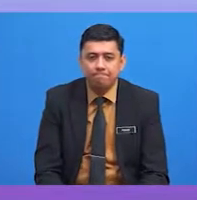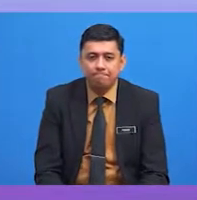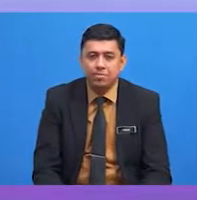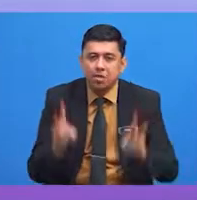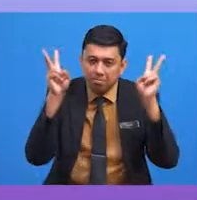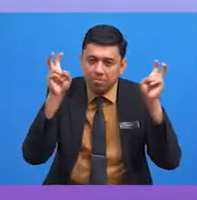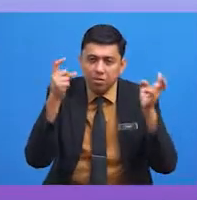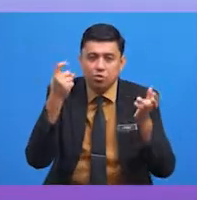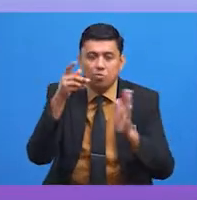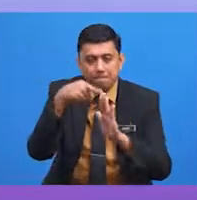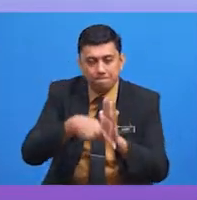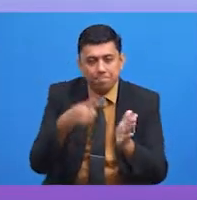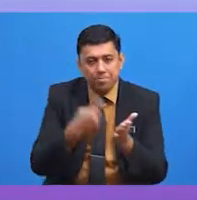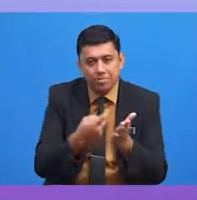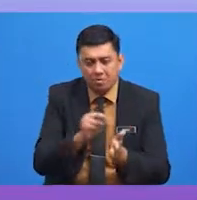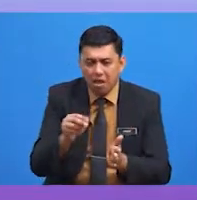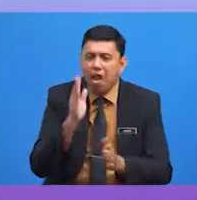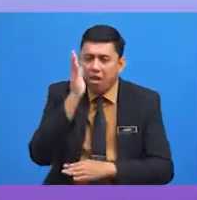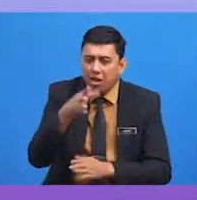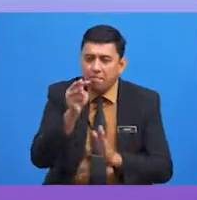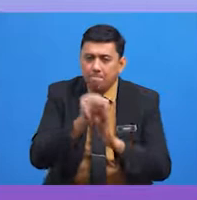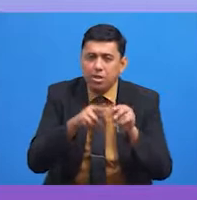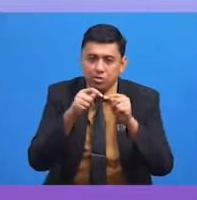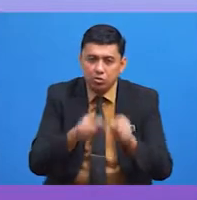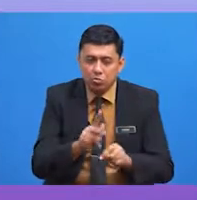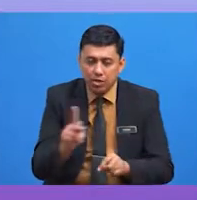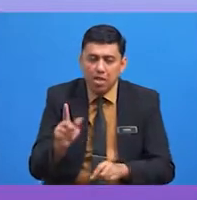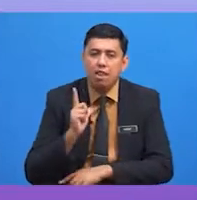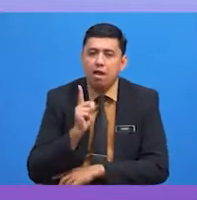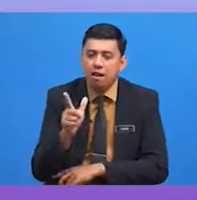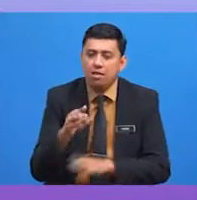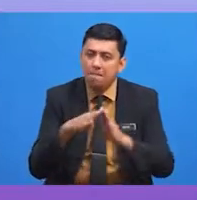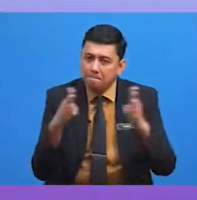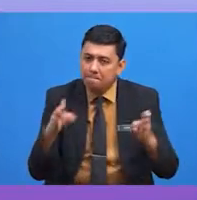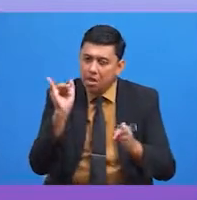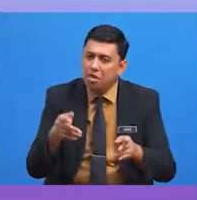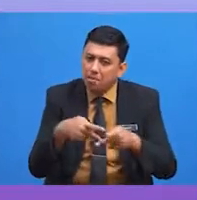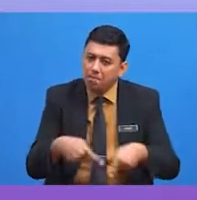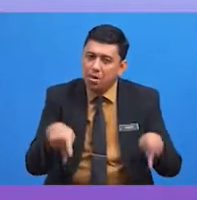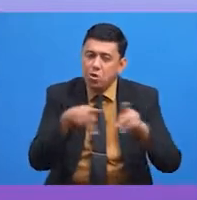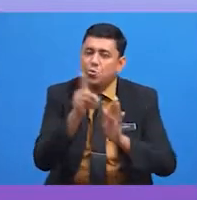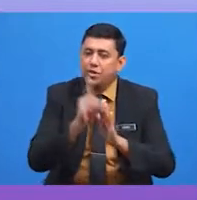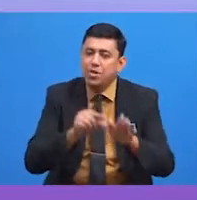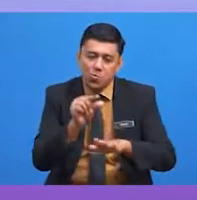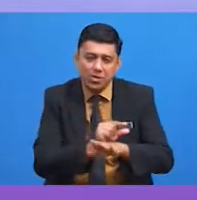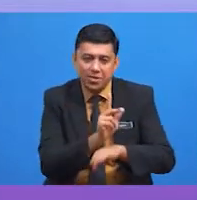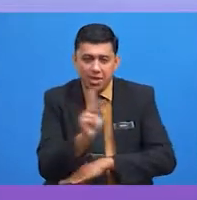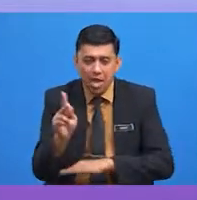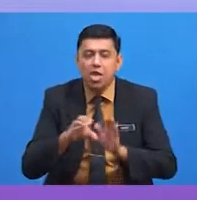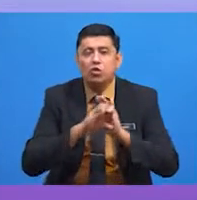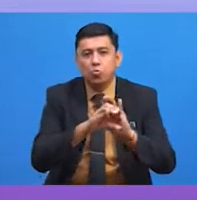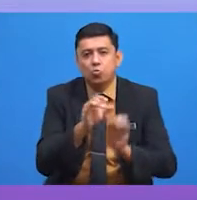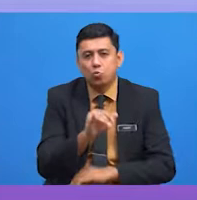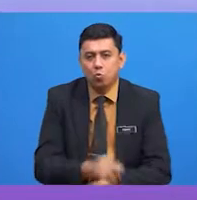Tajuk perbincangan akan menentukan laras bahasa yang perlu digunakan.